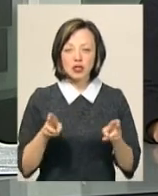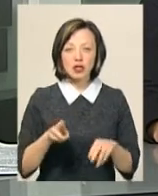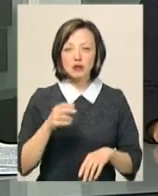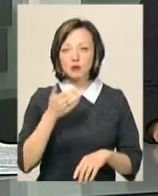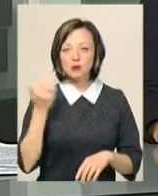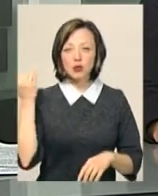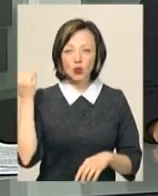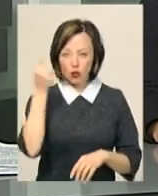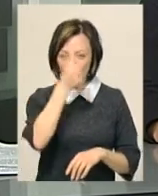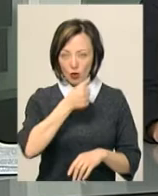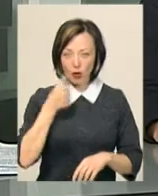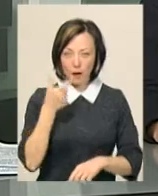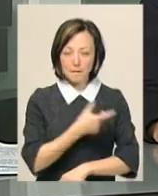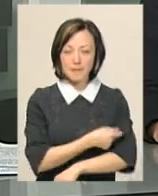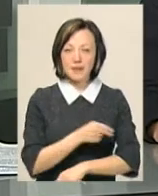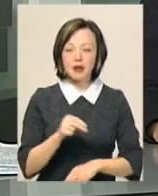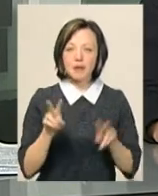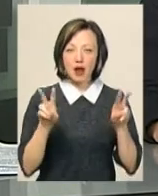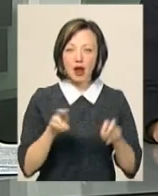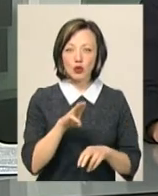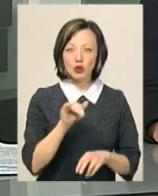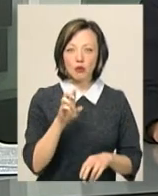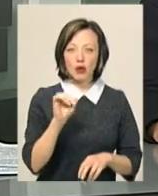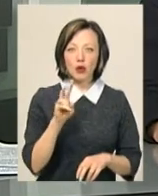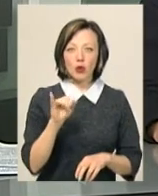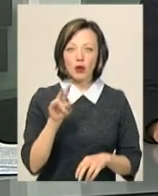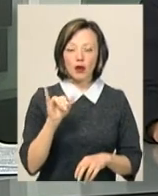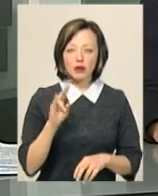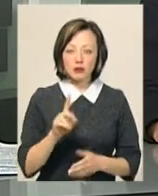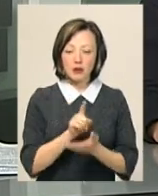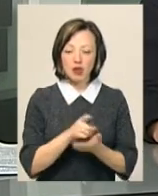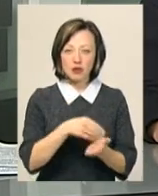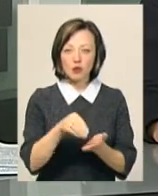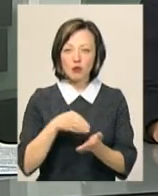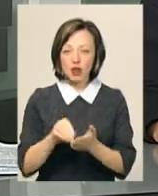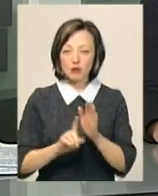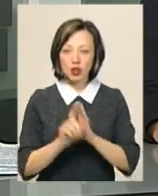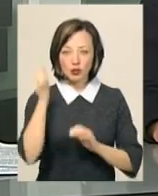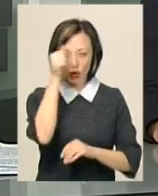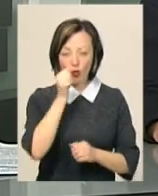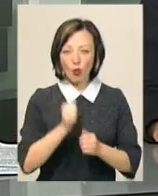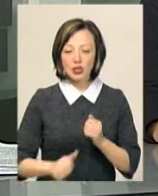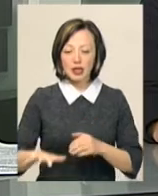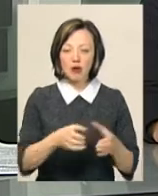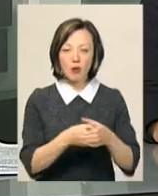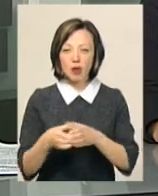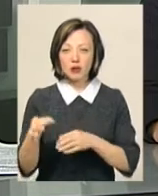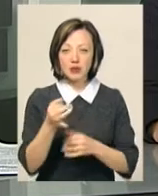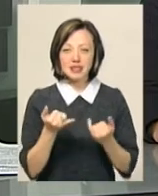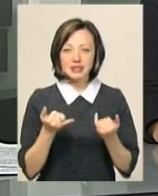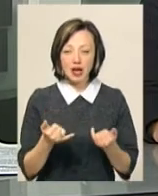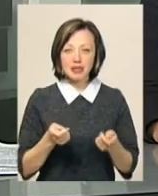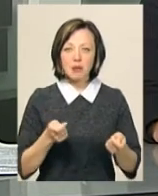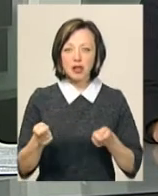минулого року. Препарат туберкулін окремо має закупляти на початку року кожна тергромада області. В Департаменті охорони здоров'я наразі не